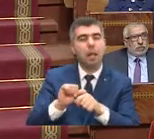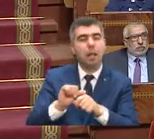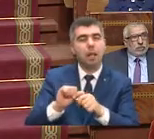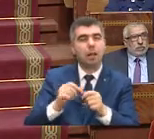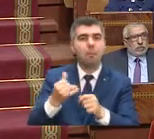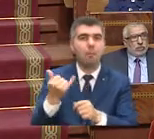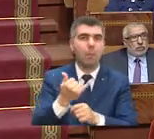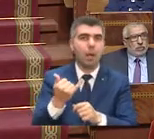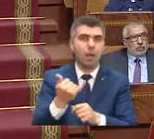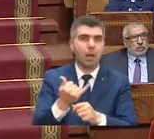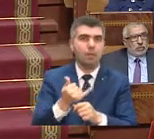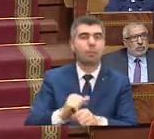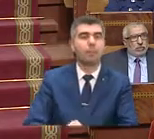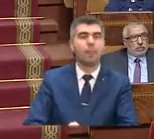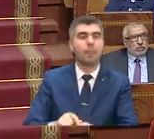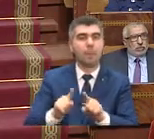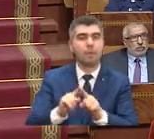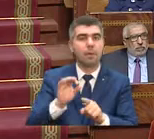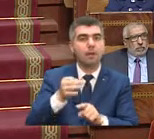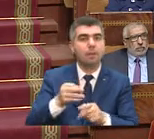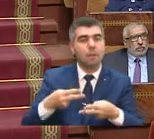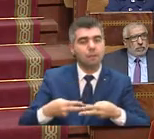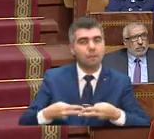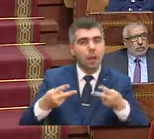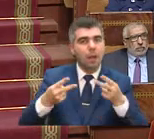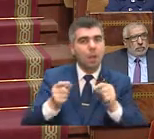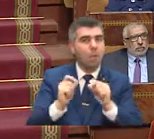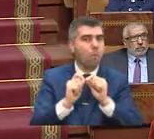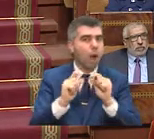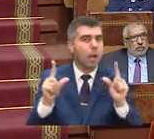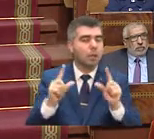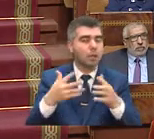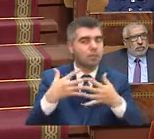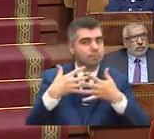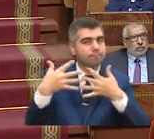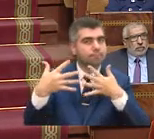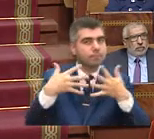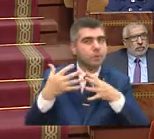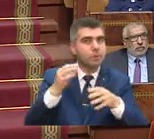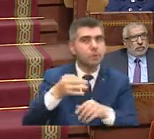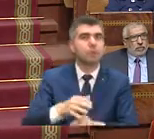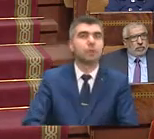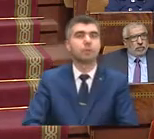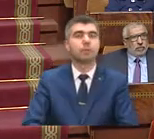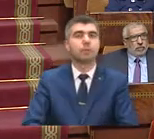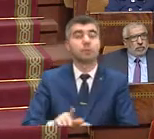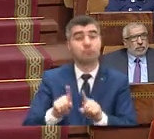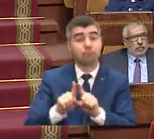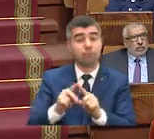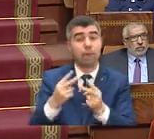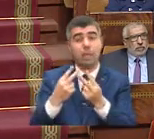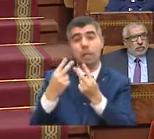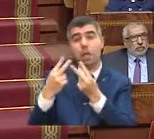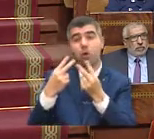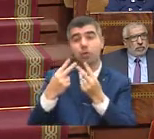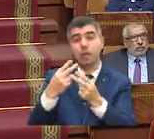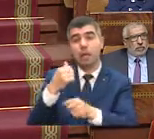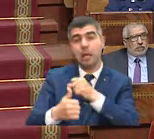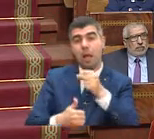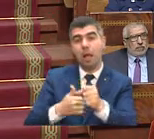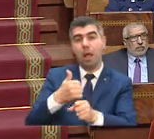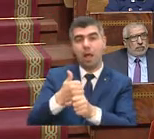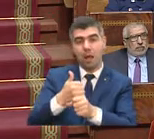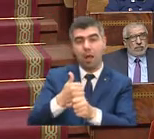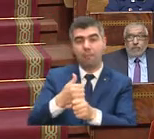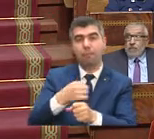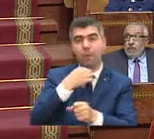يخرج الموضوع للعلن والوضوح والشفافية. لا يعقل الأزيد من 22 سنة وحنا